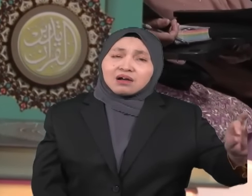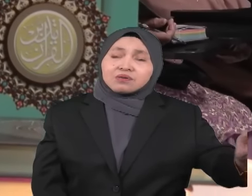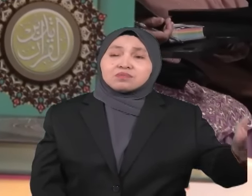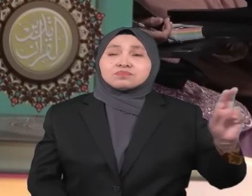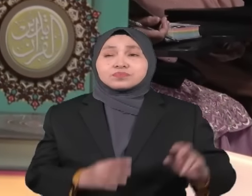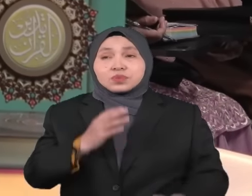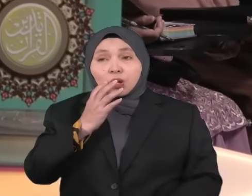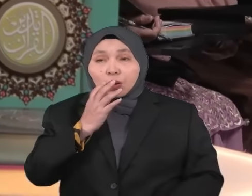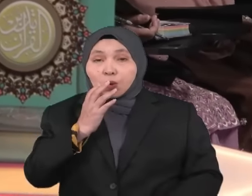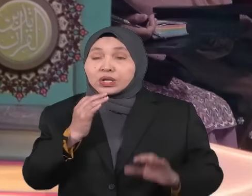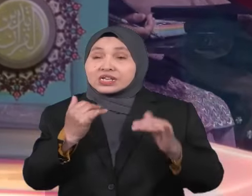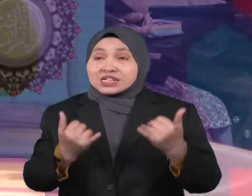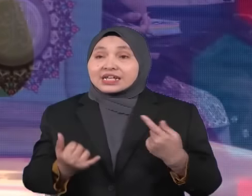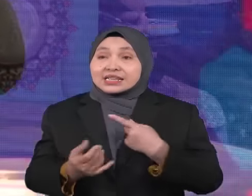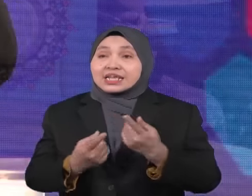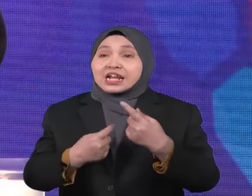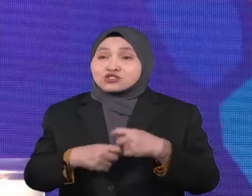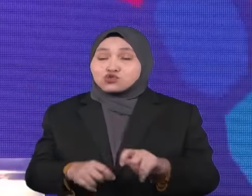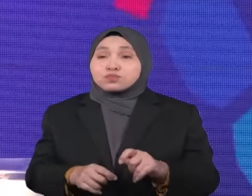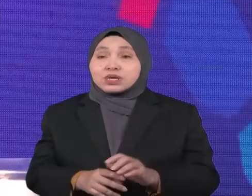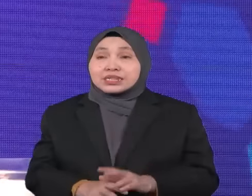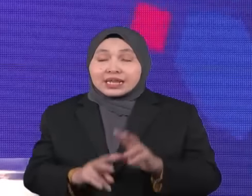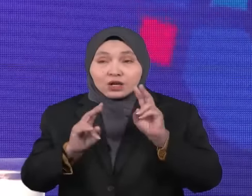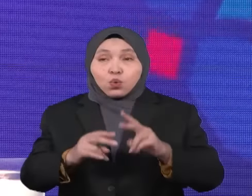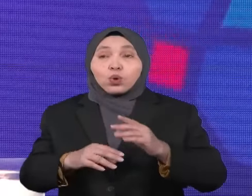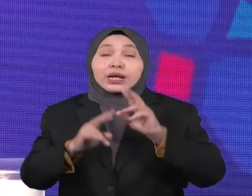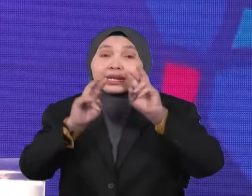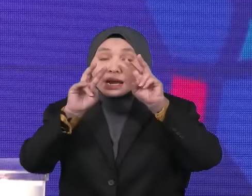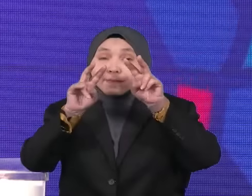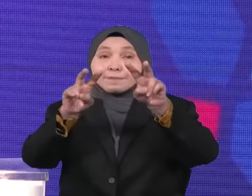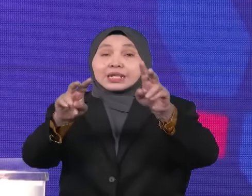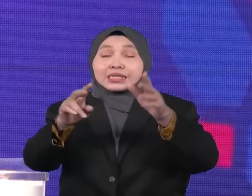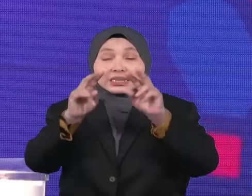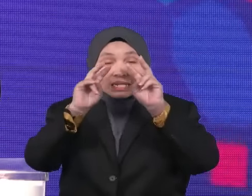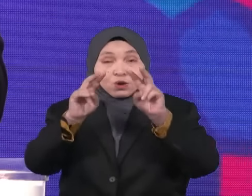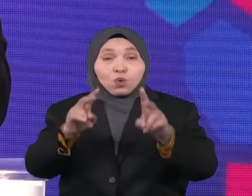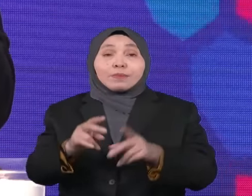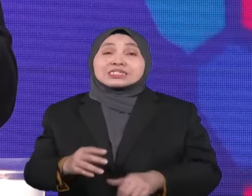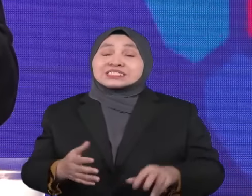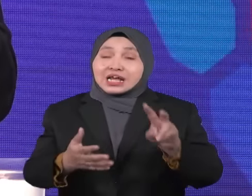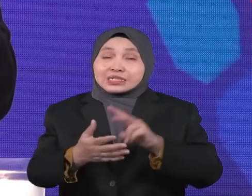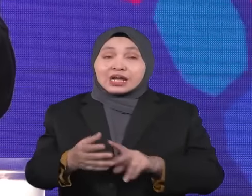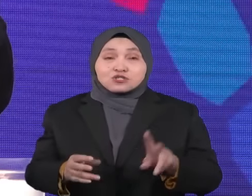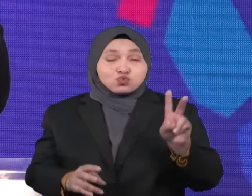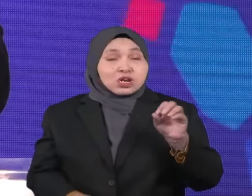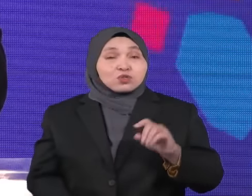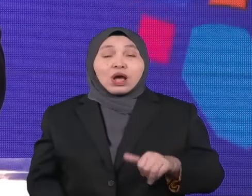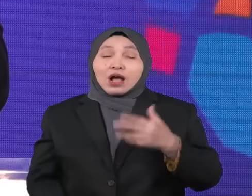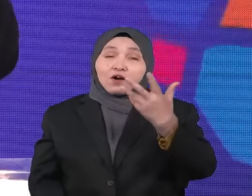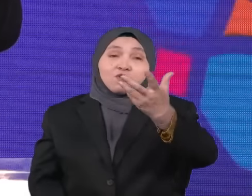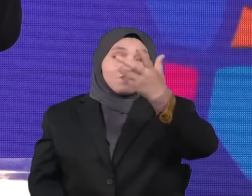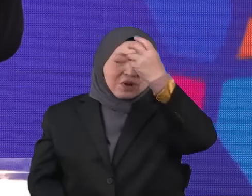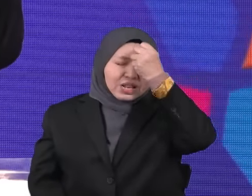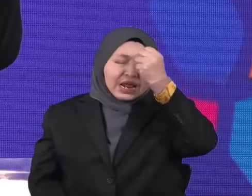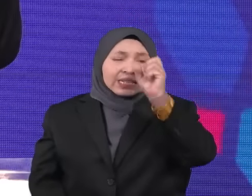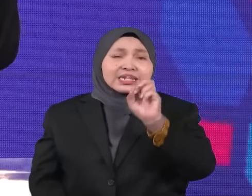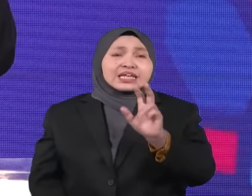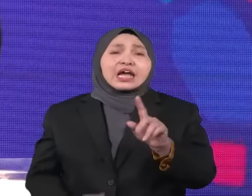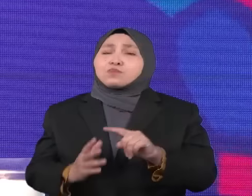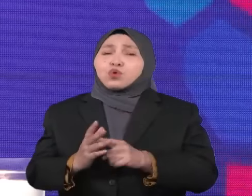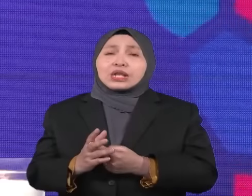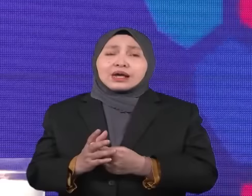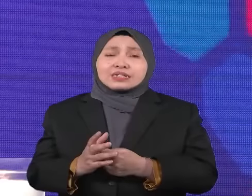nar. Baik, sekarang ni kita nak cuba tengok ke hadapan untuk baca sama-sama ayat 201 secara hafalan. Tiga yang mula tu je